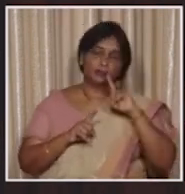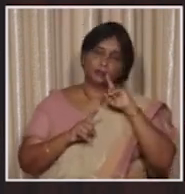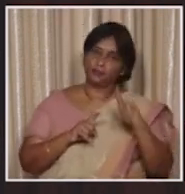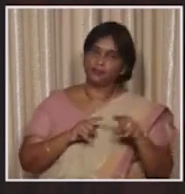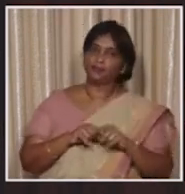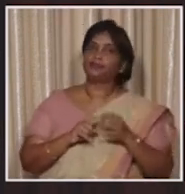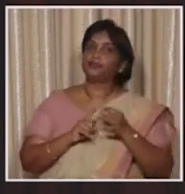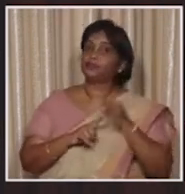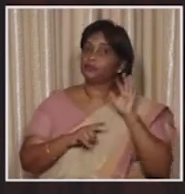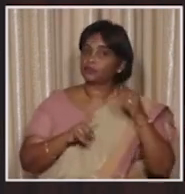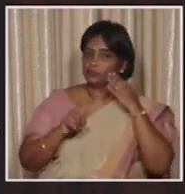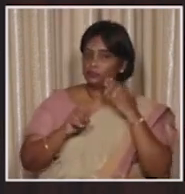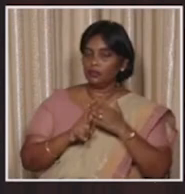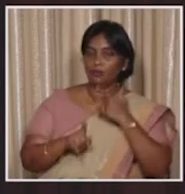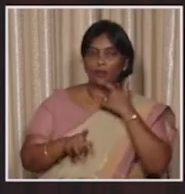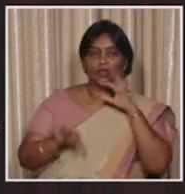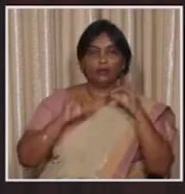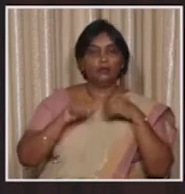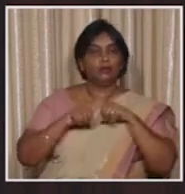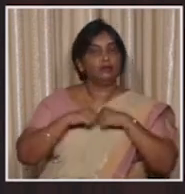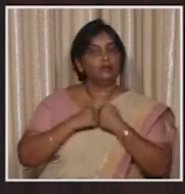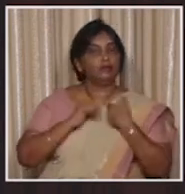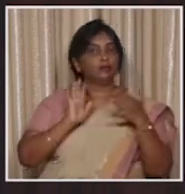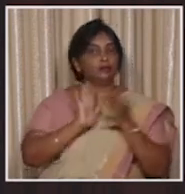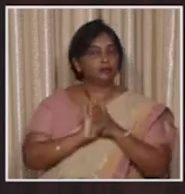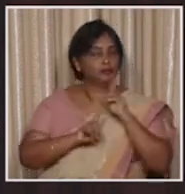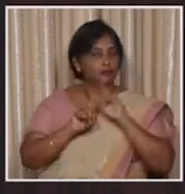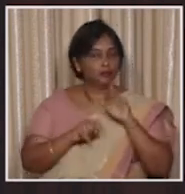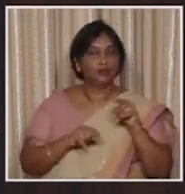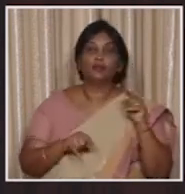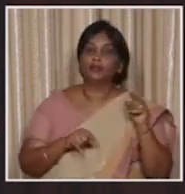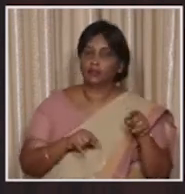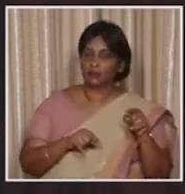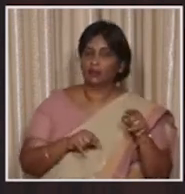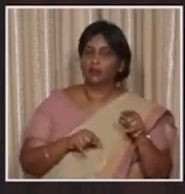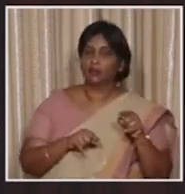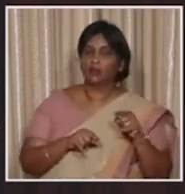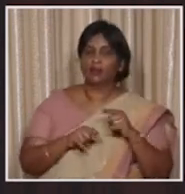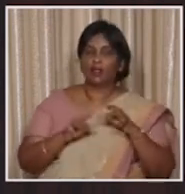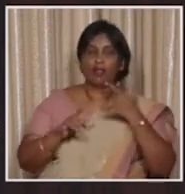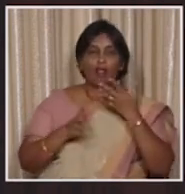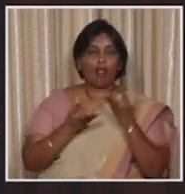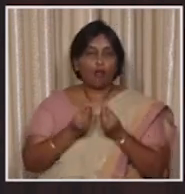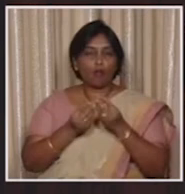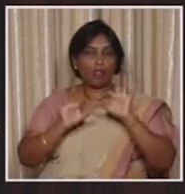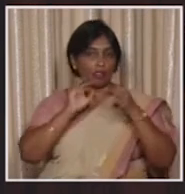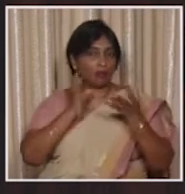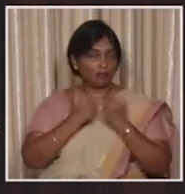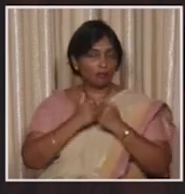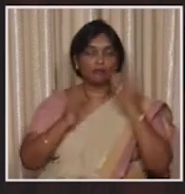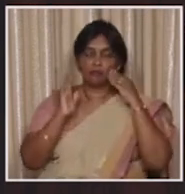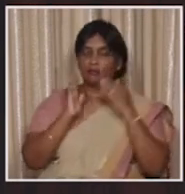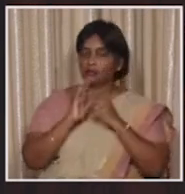பேச்சுவார்த்தை நடத்துகிறாரு. பெருந்தோட்டத்தை பொறுத்தளவில் அவங்க பச்சை கொழுந்து எடுக்கிறதுல மட்டும்தான் இன்றைக்கி முன்னுதாரணமாக இருக்கிறாங்க. அங்கே இருக்கிற எல்லா